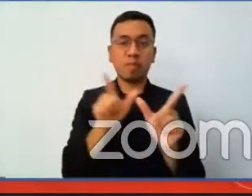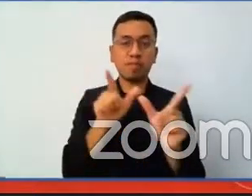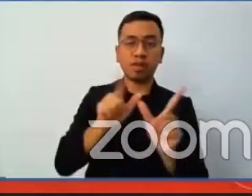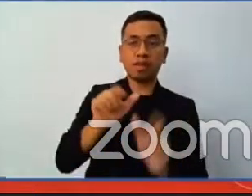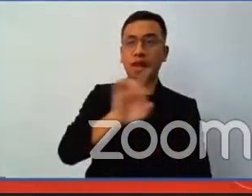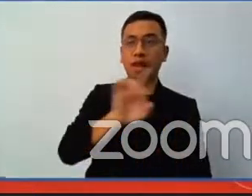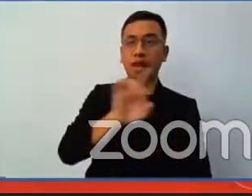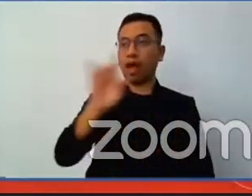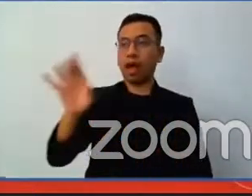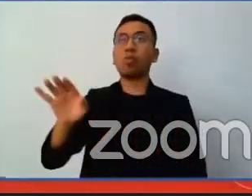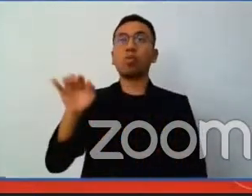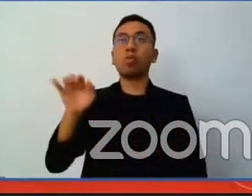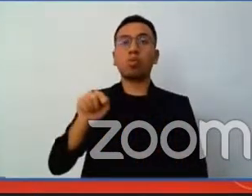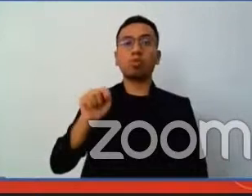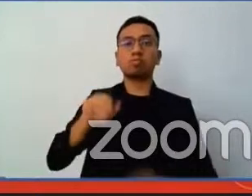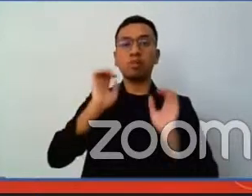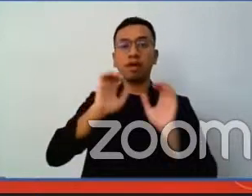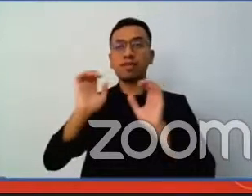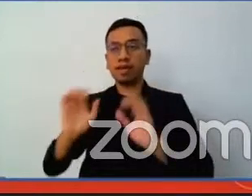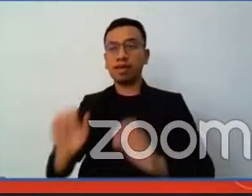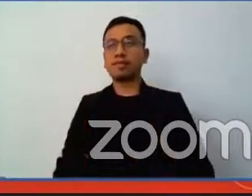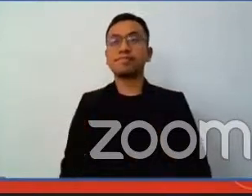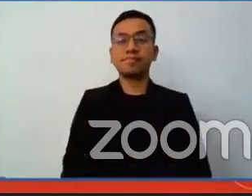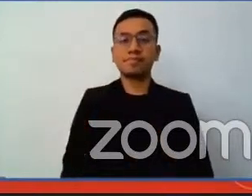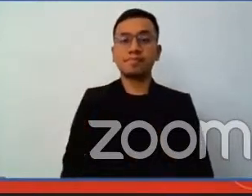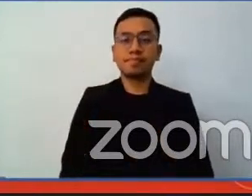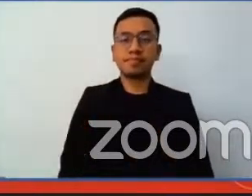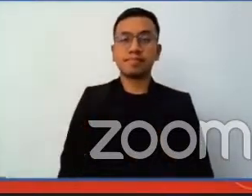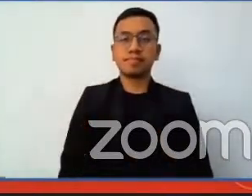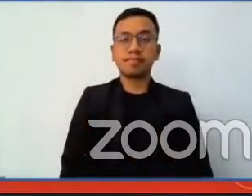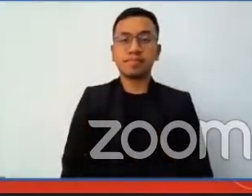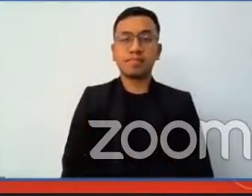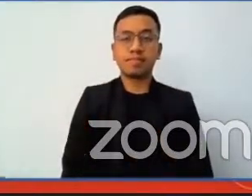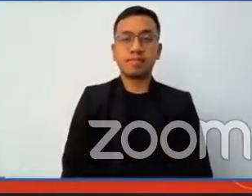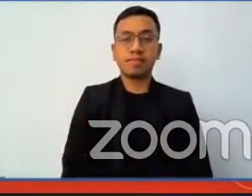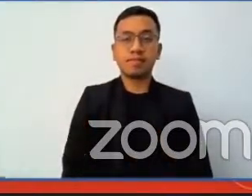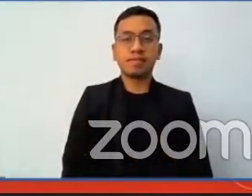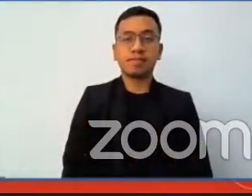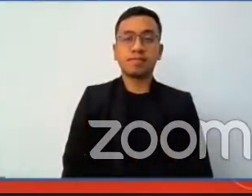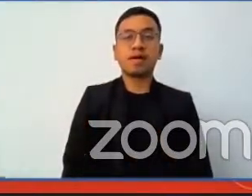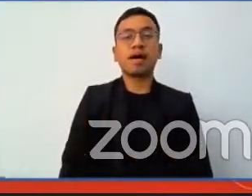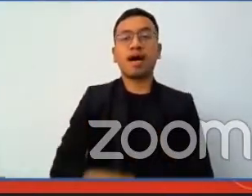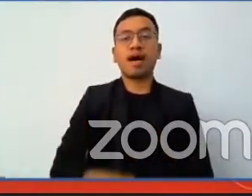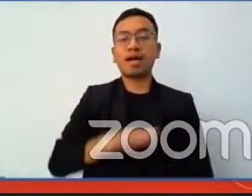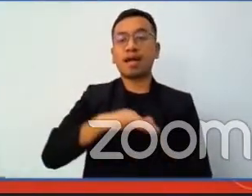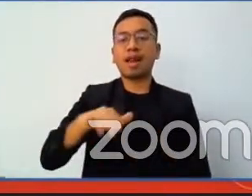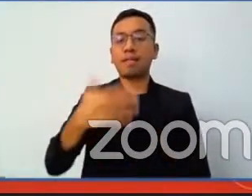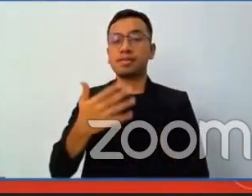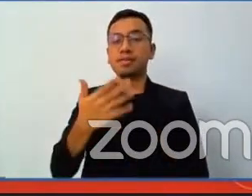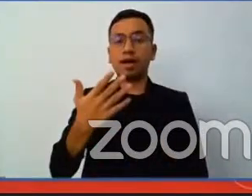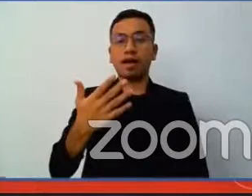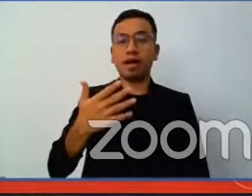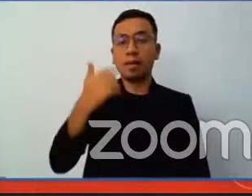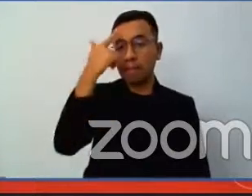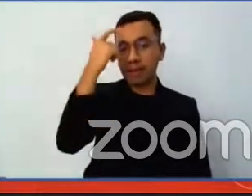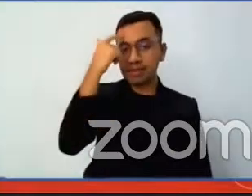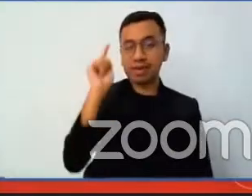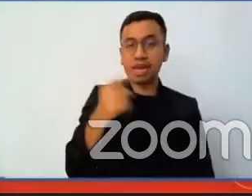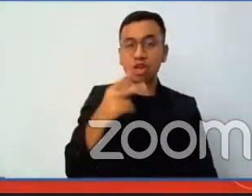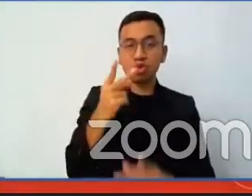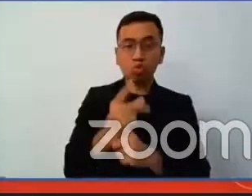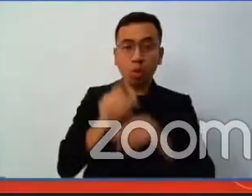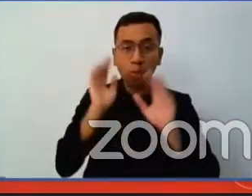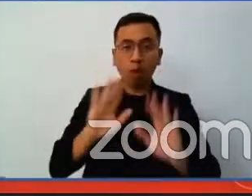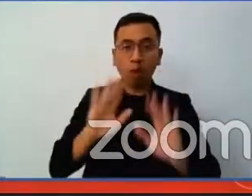Yang artinya juga anak tidak akan mendapatkan pelajaran yang monoton dari gurunya. Terutama si